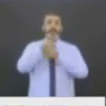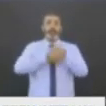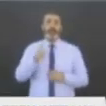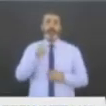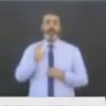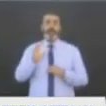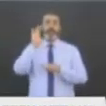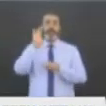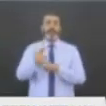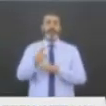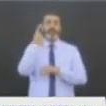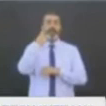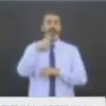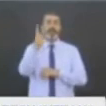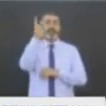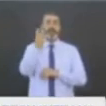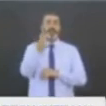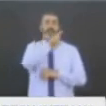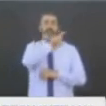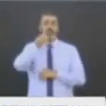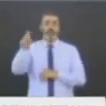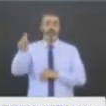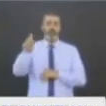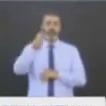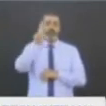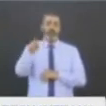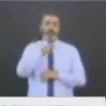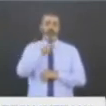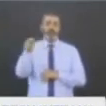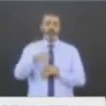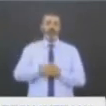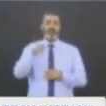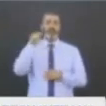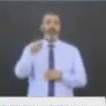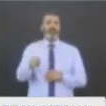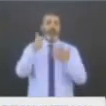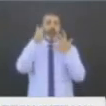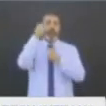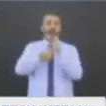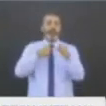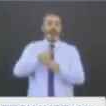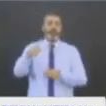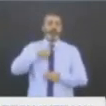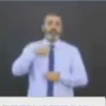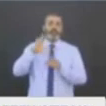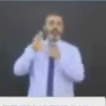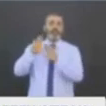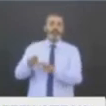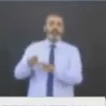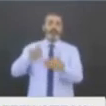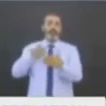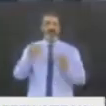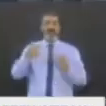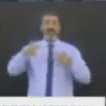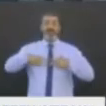ύψους 120 εκατομμυρίων ξεκινά λοιπόν ύστερα από 6 ολόκληρα χρόνια διαδικαστικών